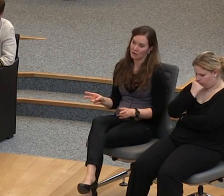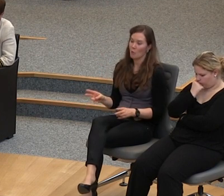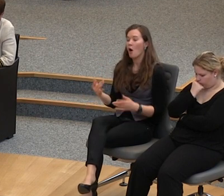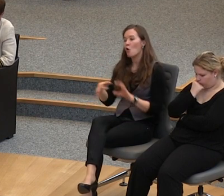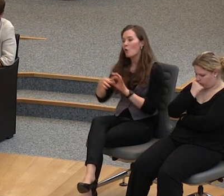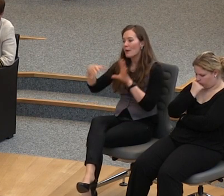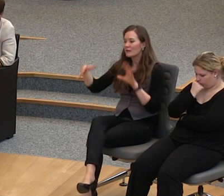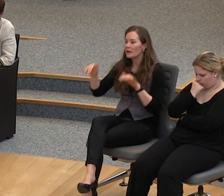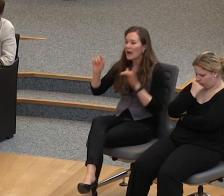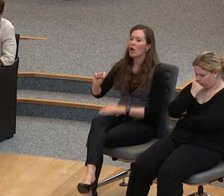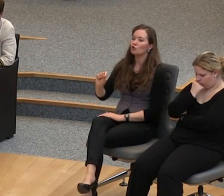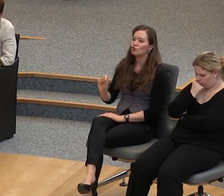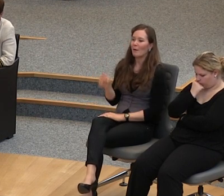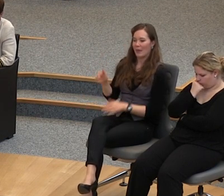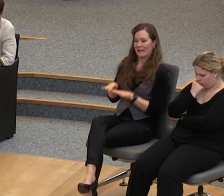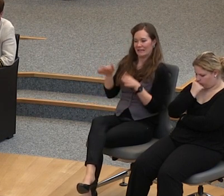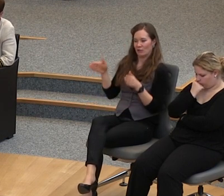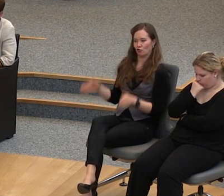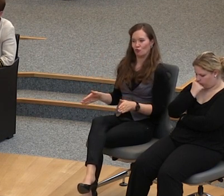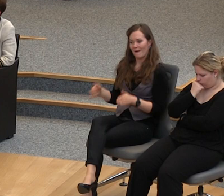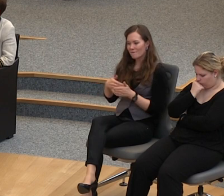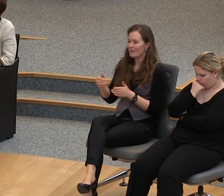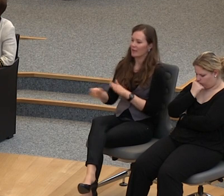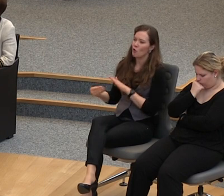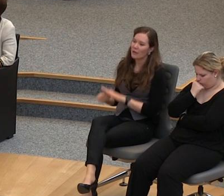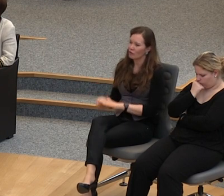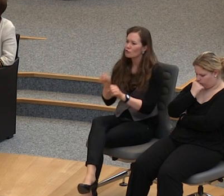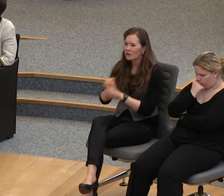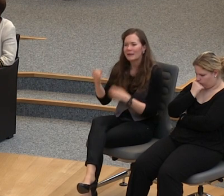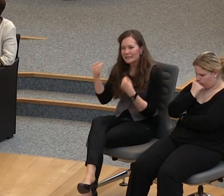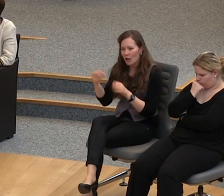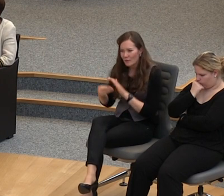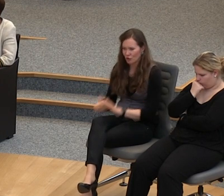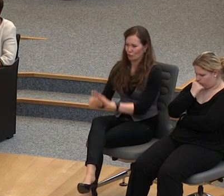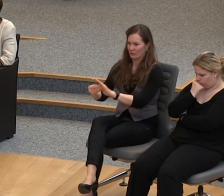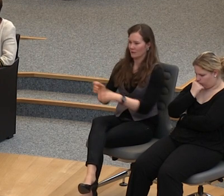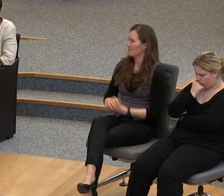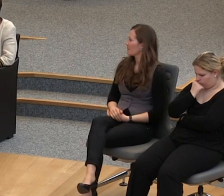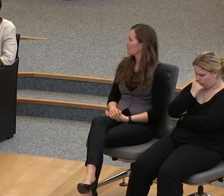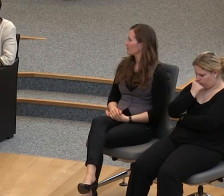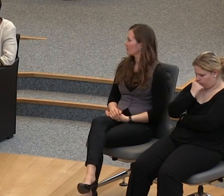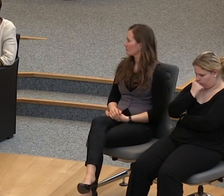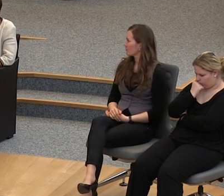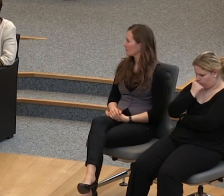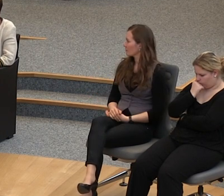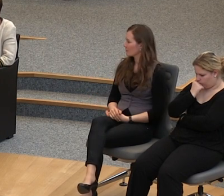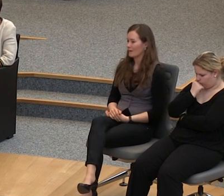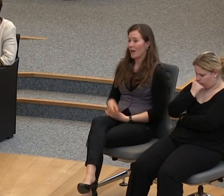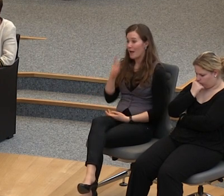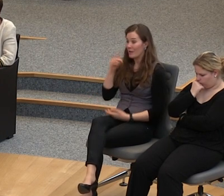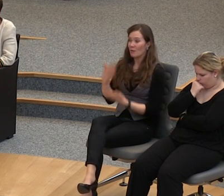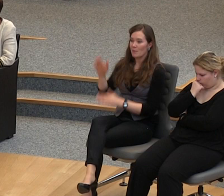einer Sonderinstitution die Unterstützung zu erhalten, weiterhin gegeben. Das halte ich für ein Menschenrecht. Und alles andere halte ich für